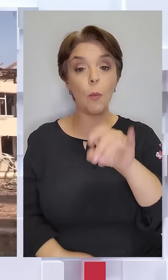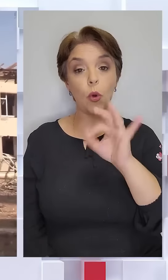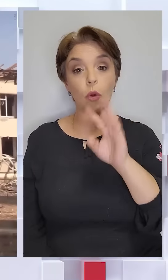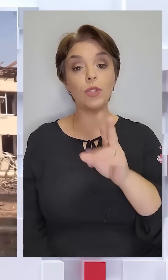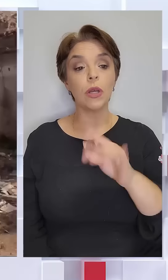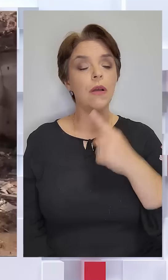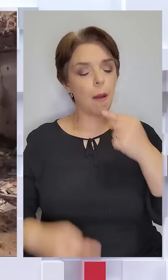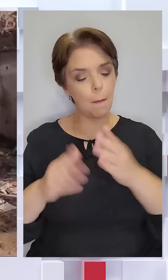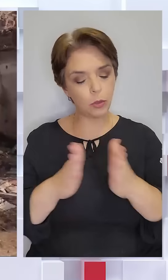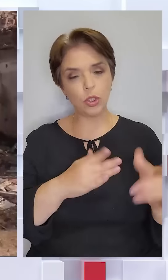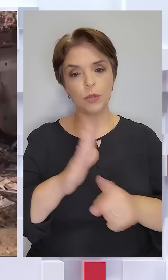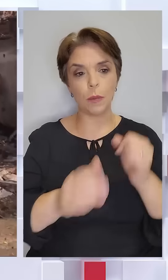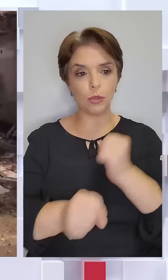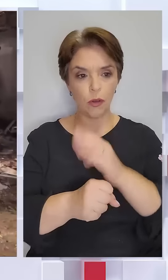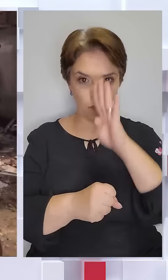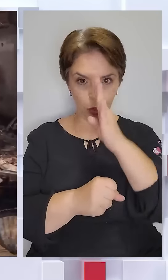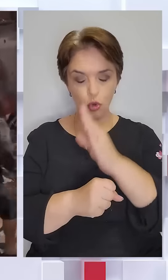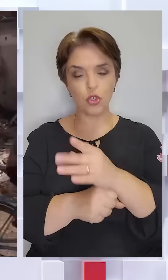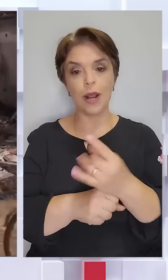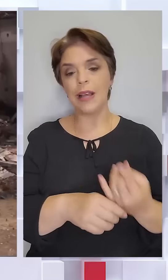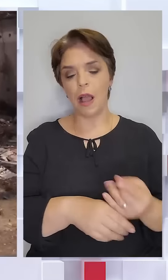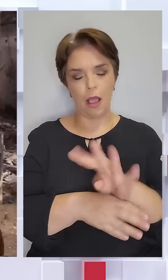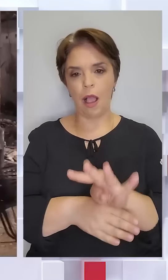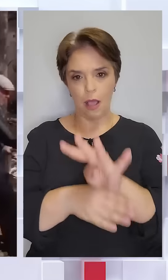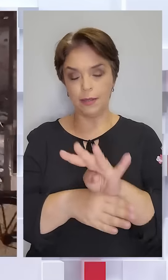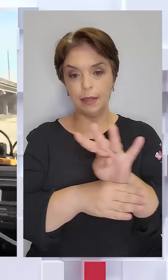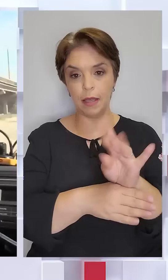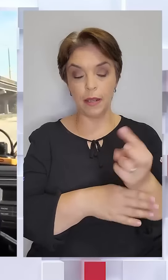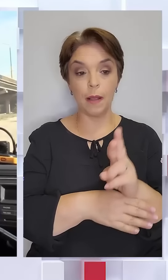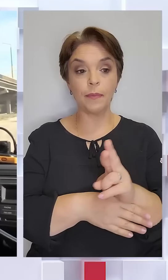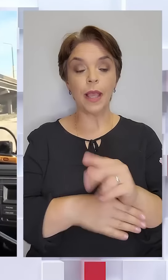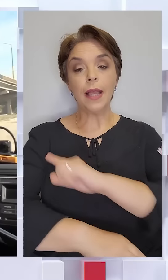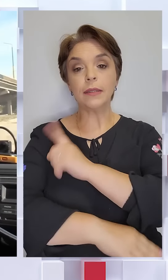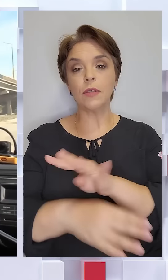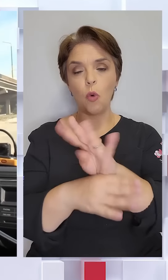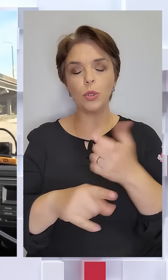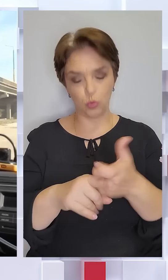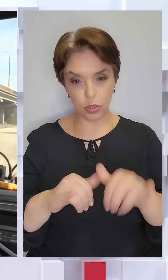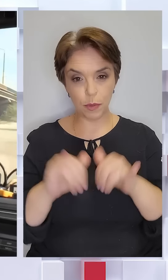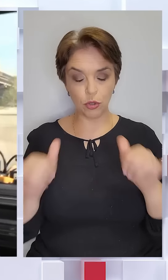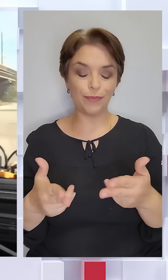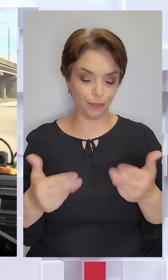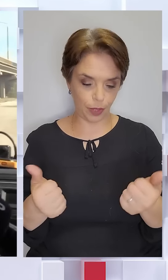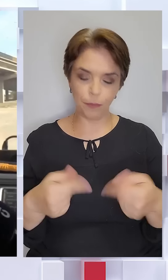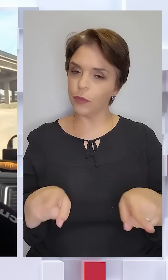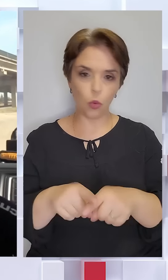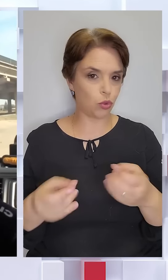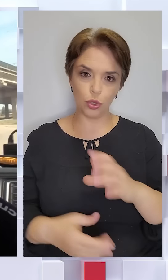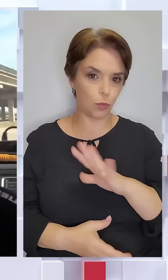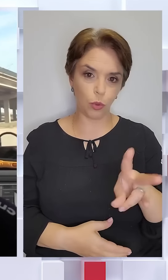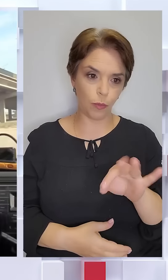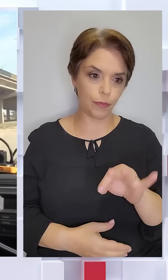Покровську, методично почала працювати ще й ворожа ствольна артилерія. Так. Інтенсивність обстрілів дуже збільшилась? Так, такого ще не